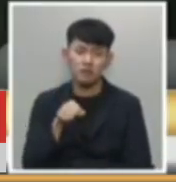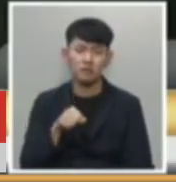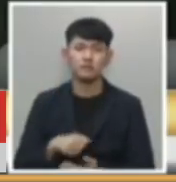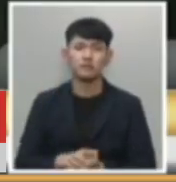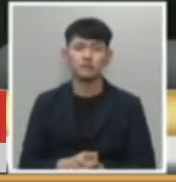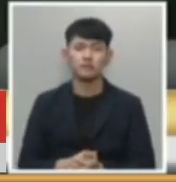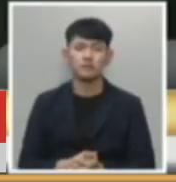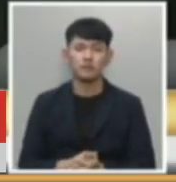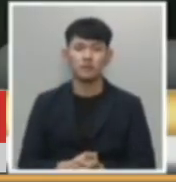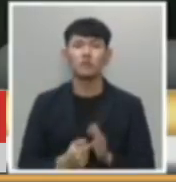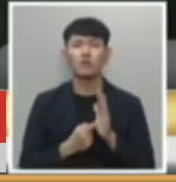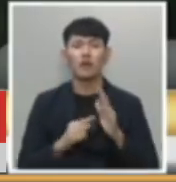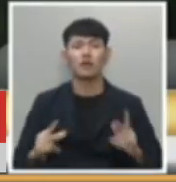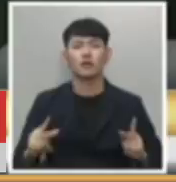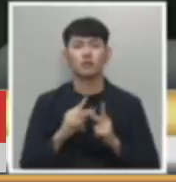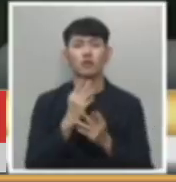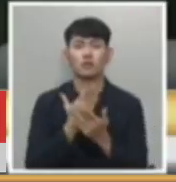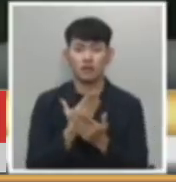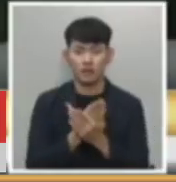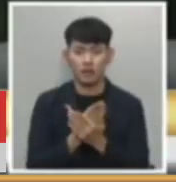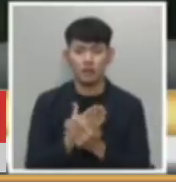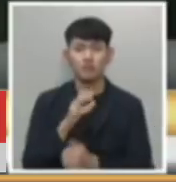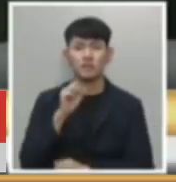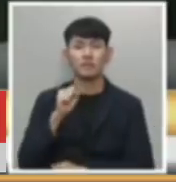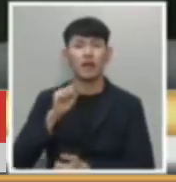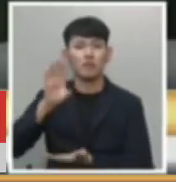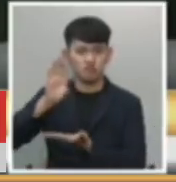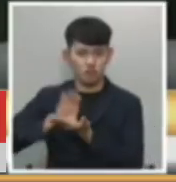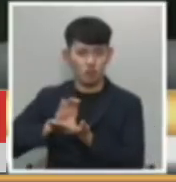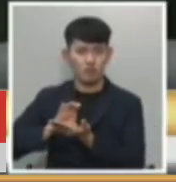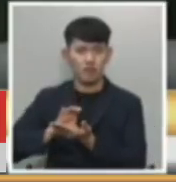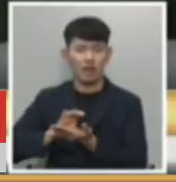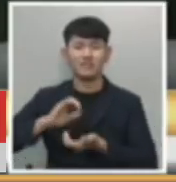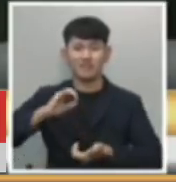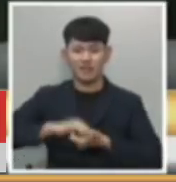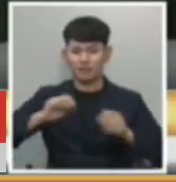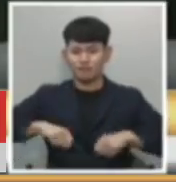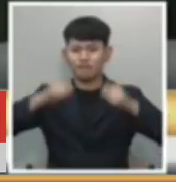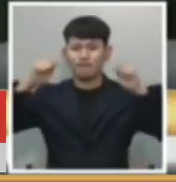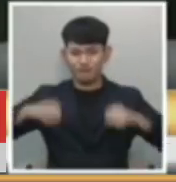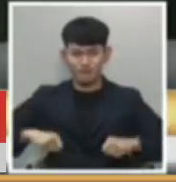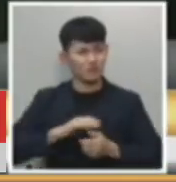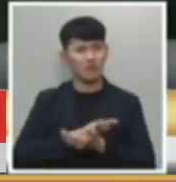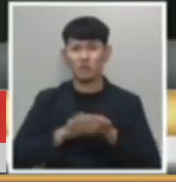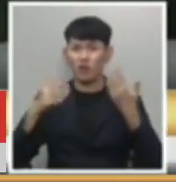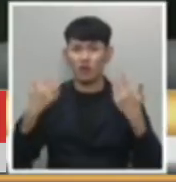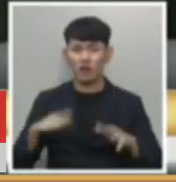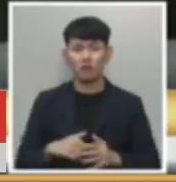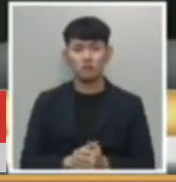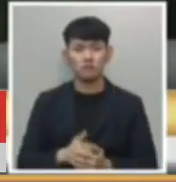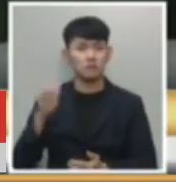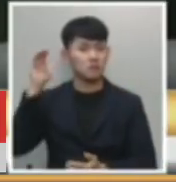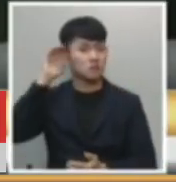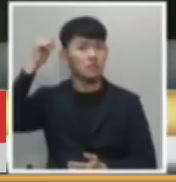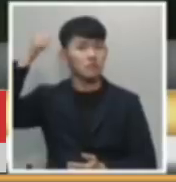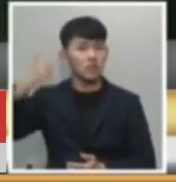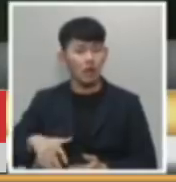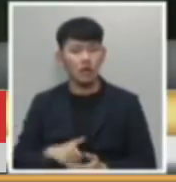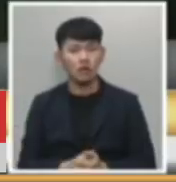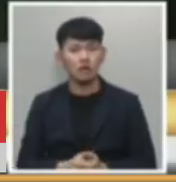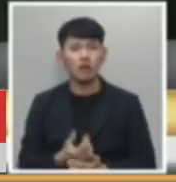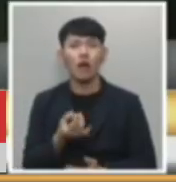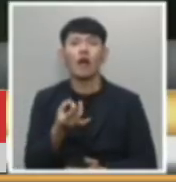แล้วขนาดกระทรวงการคลังและสำนักงบประมาณเนี่ยเซ็น MOU นะครับยังเชื่อไม่ได้เลยแล้วจะเอาอะ